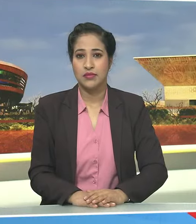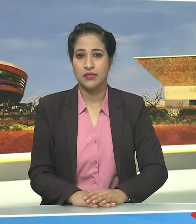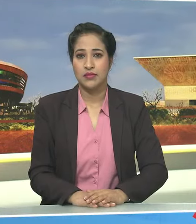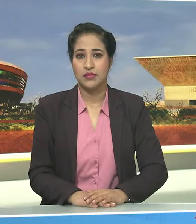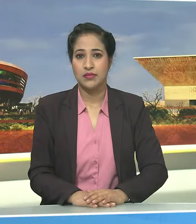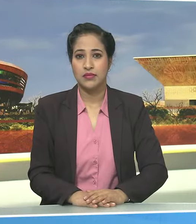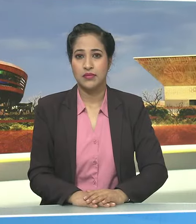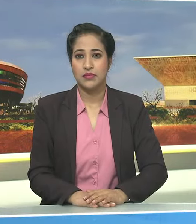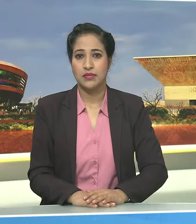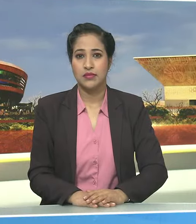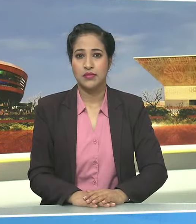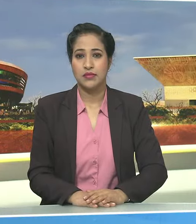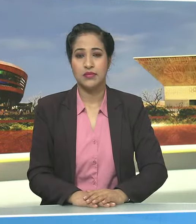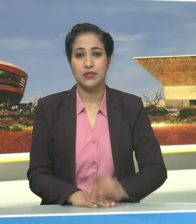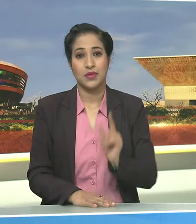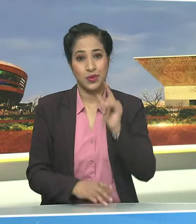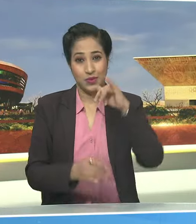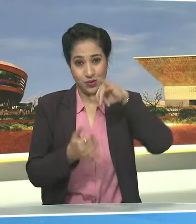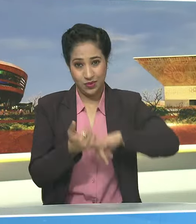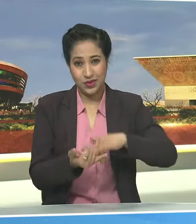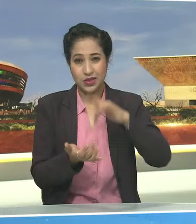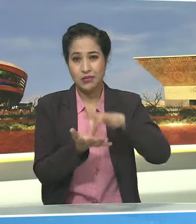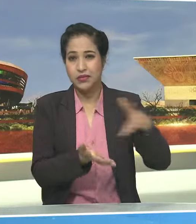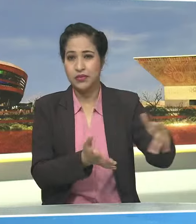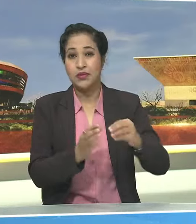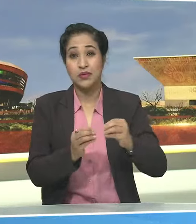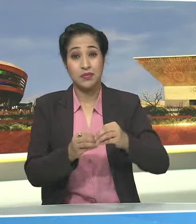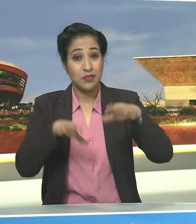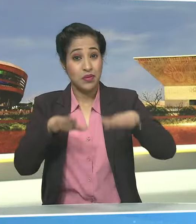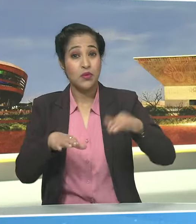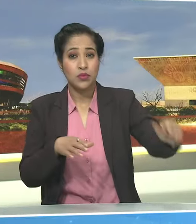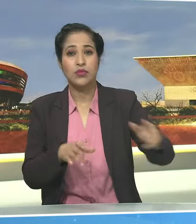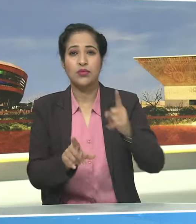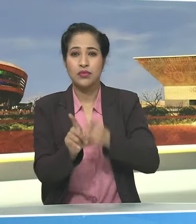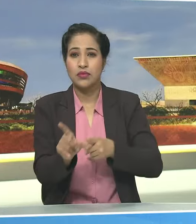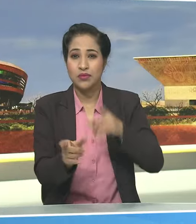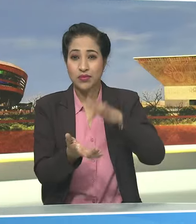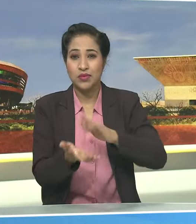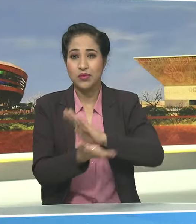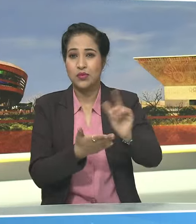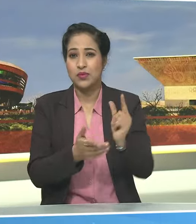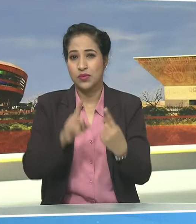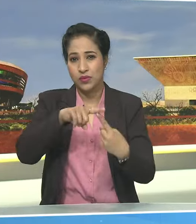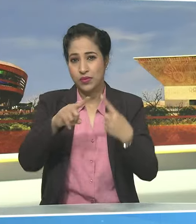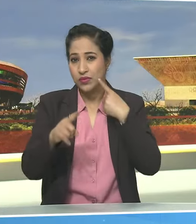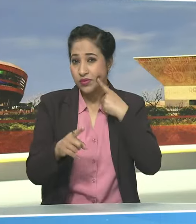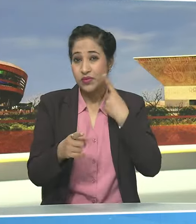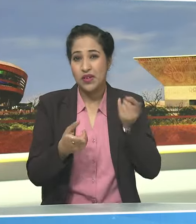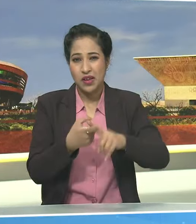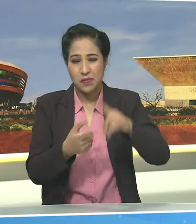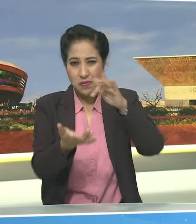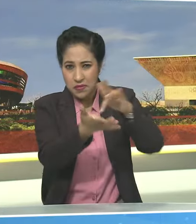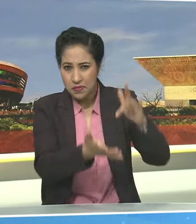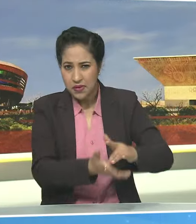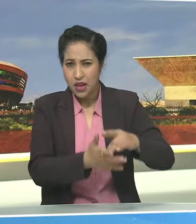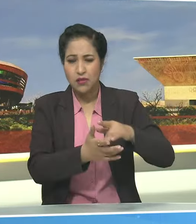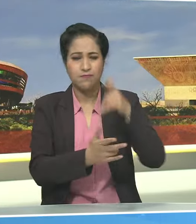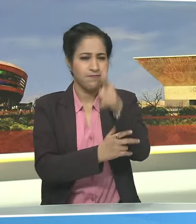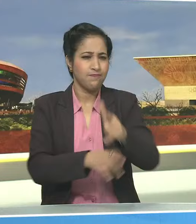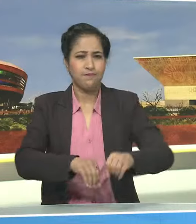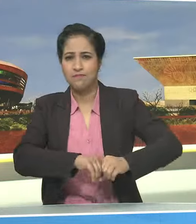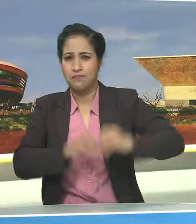था और अमेरिका और ब्रिटेन ने कल यमन में ूथ के ठिकानों को निशाना बनाया